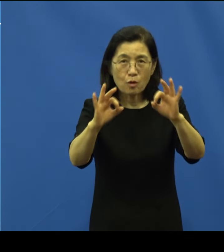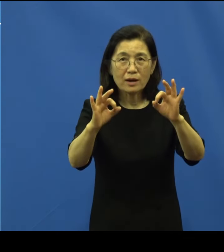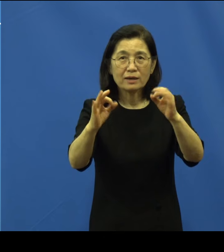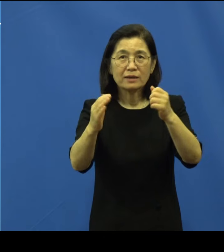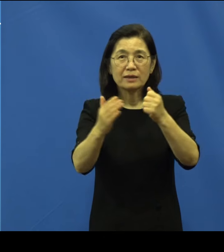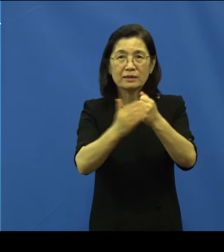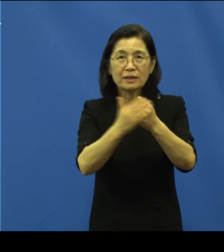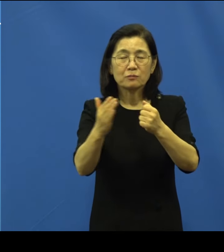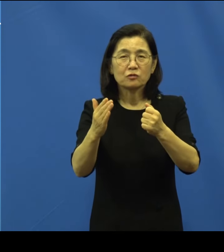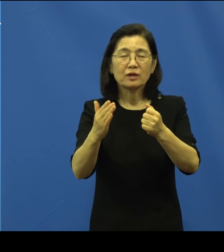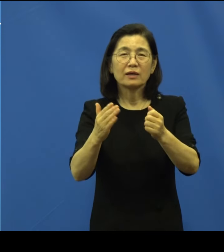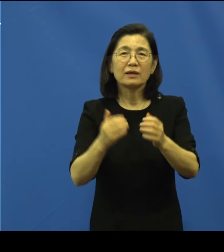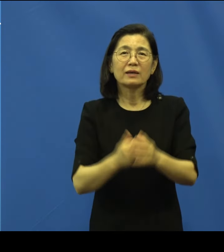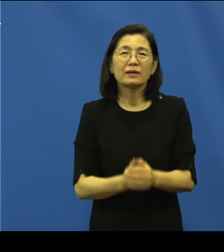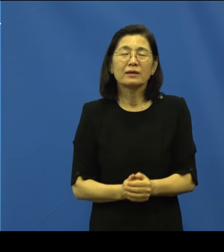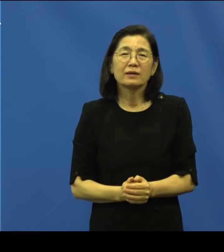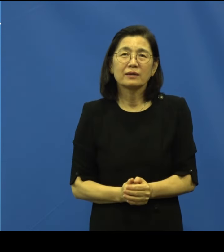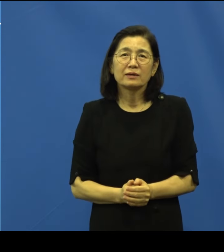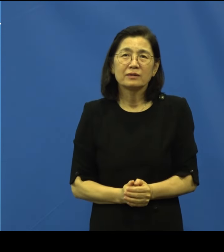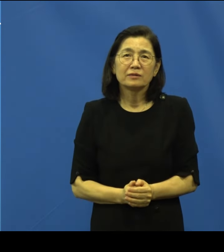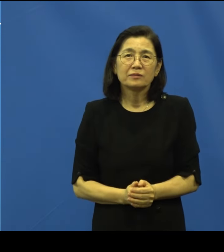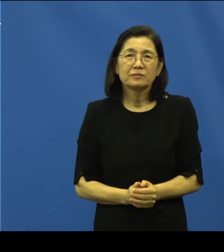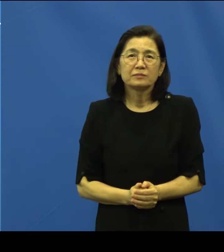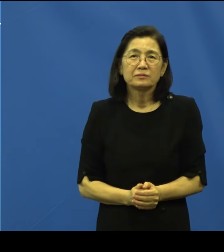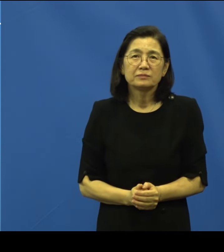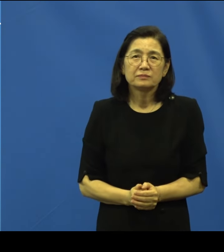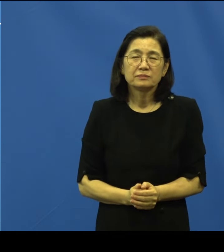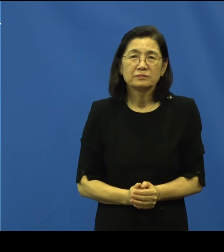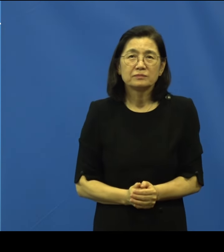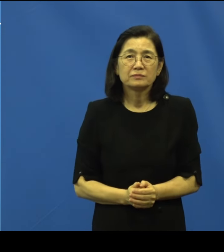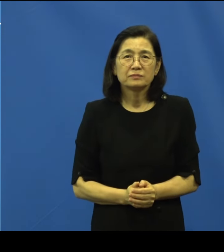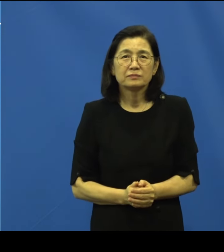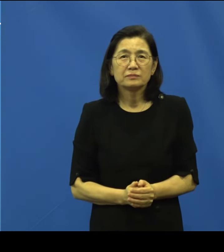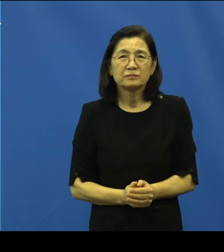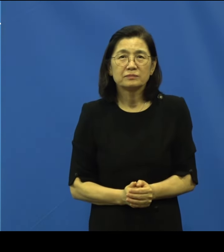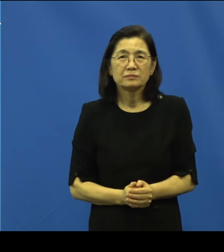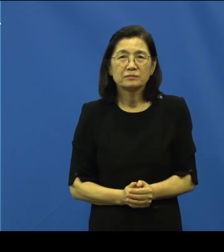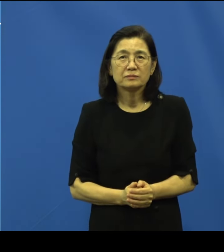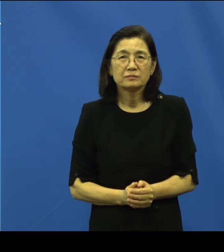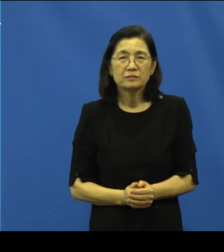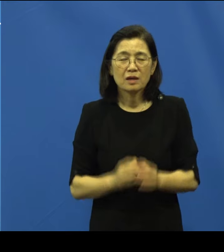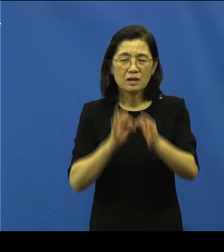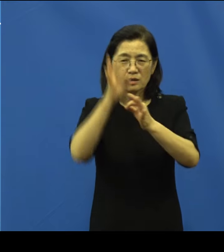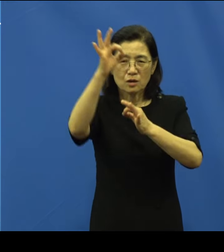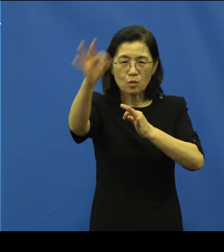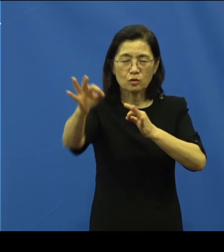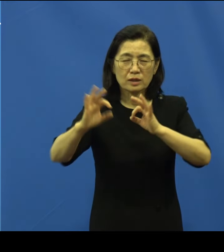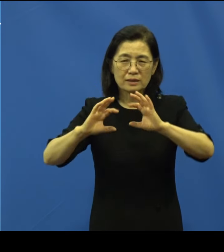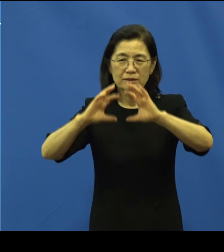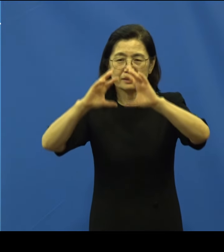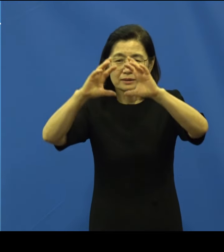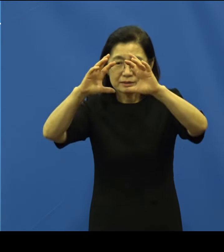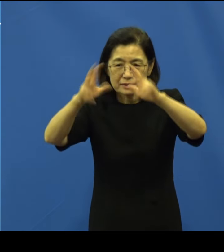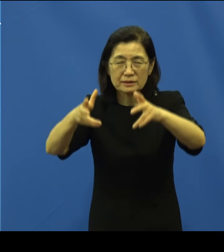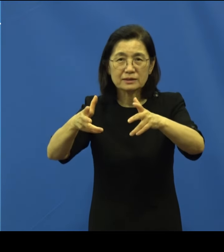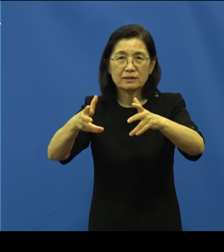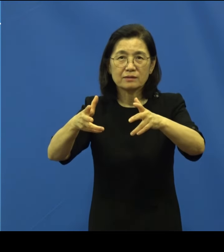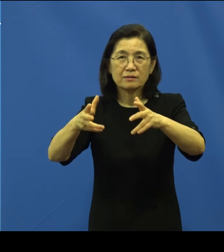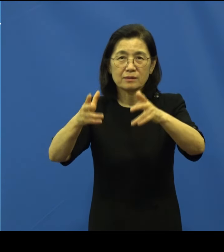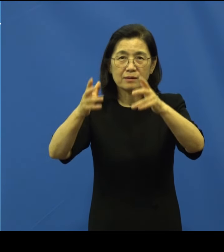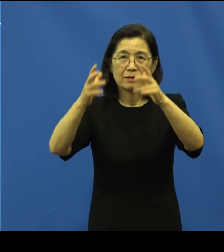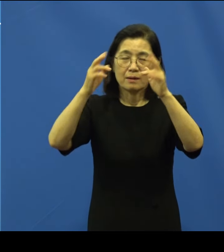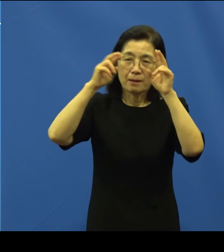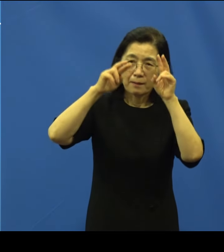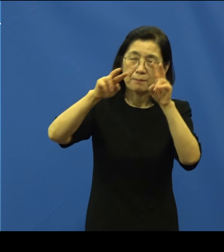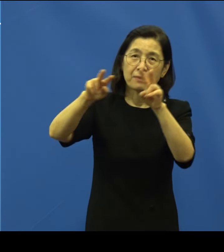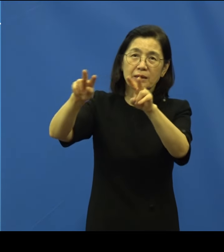위에 생명 걸 일이 없는 거죠. 진정한 보이지 않는 세계, 영원한 세계. 여러분, 5년